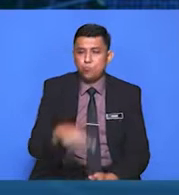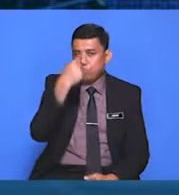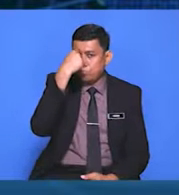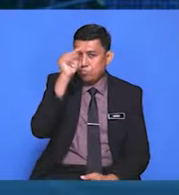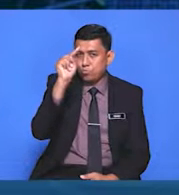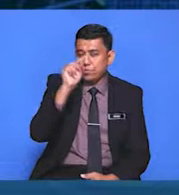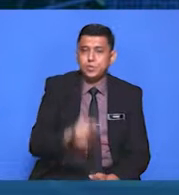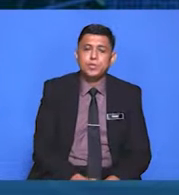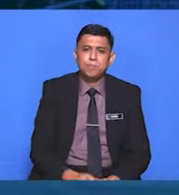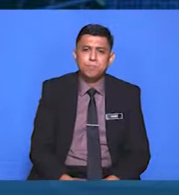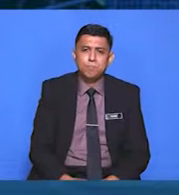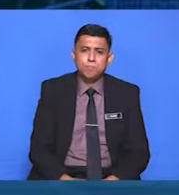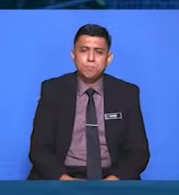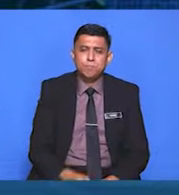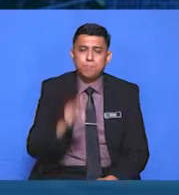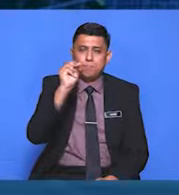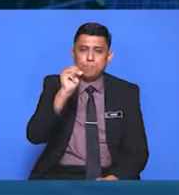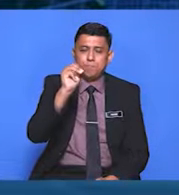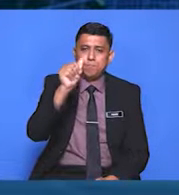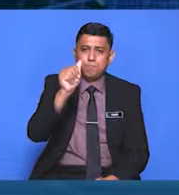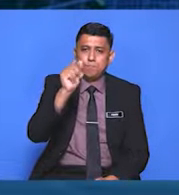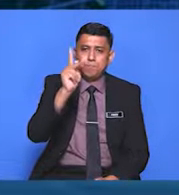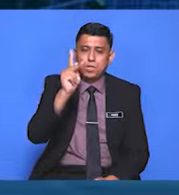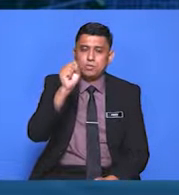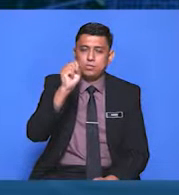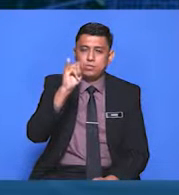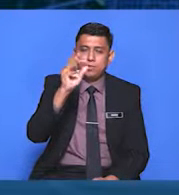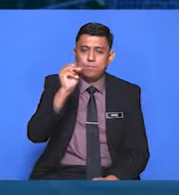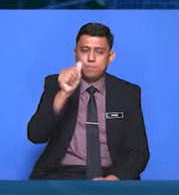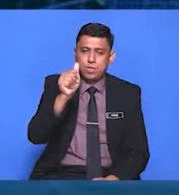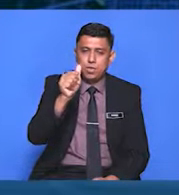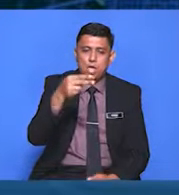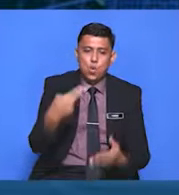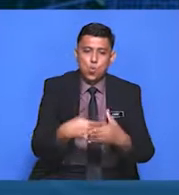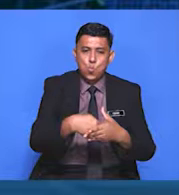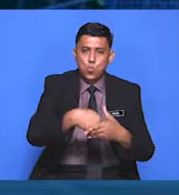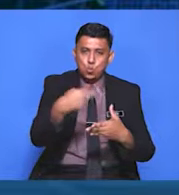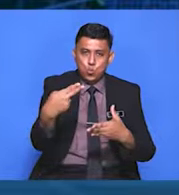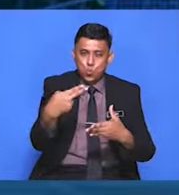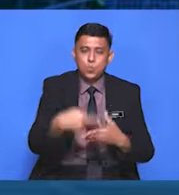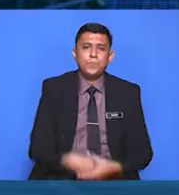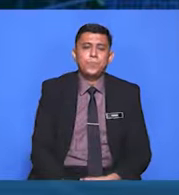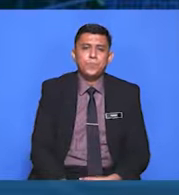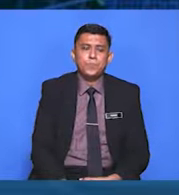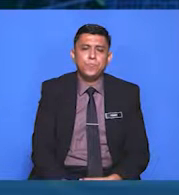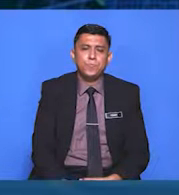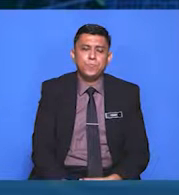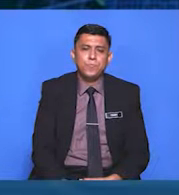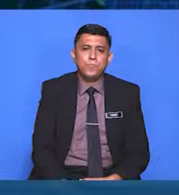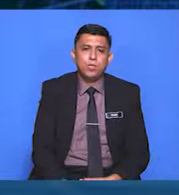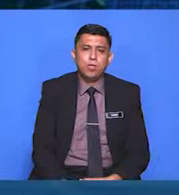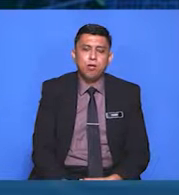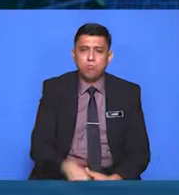untuk memaksimumkan keuntungan bagi mengimbangi peningkatan